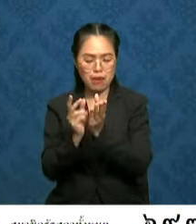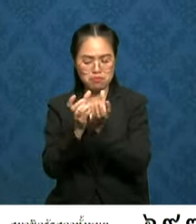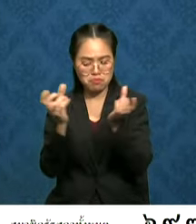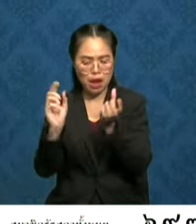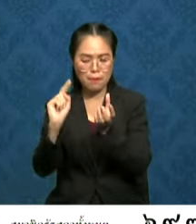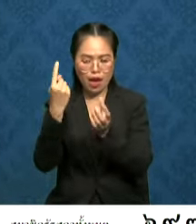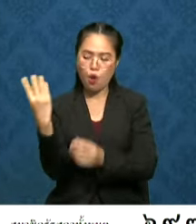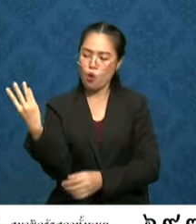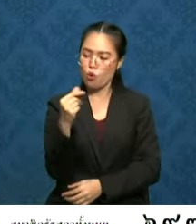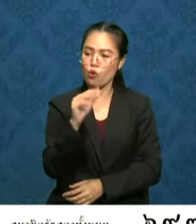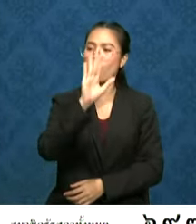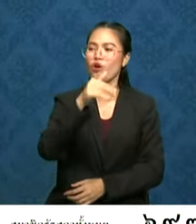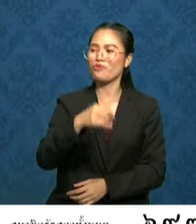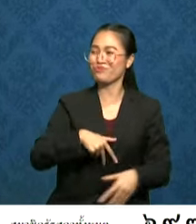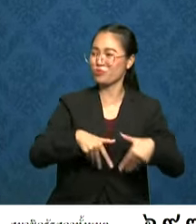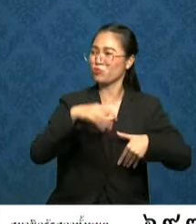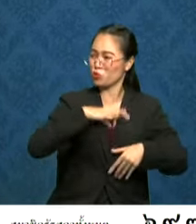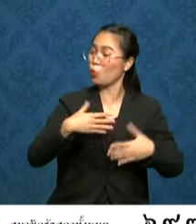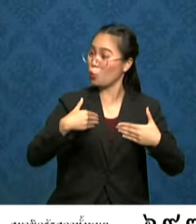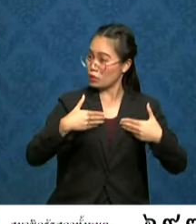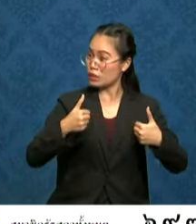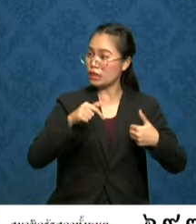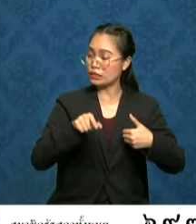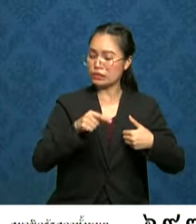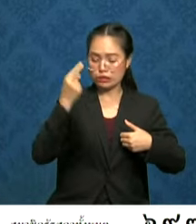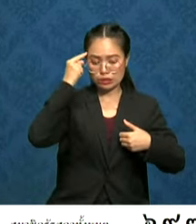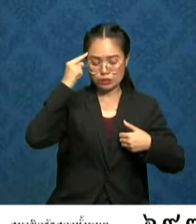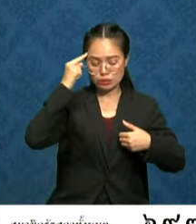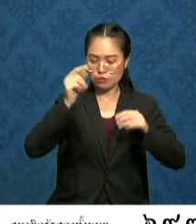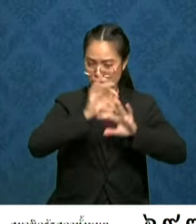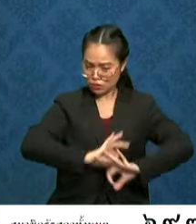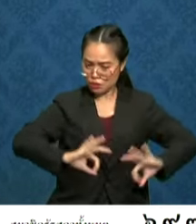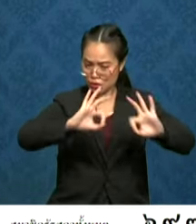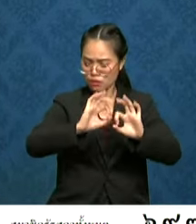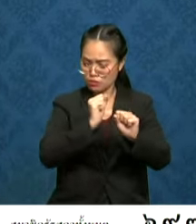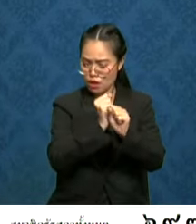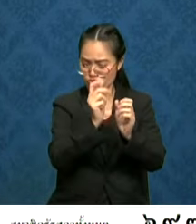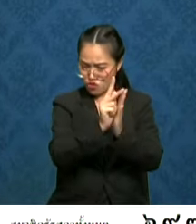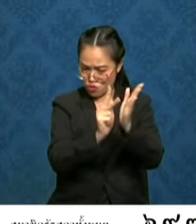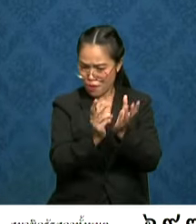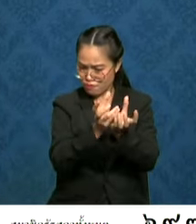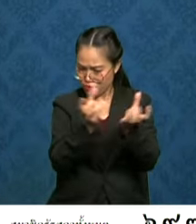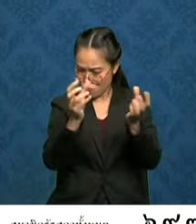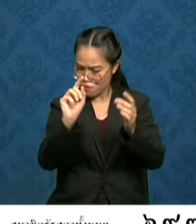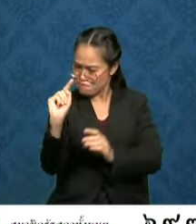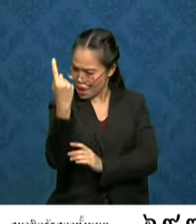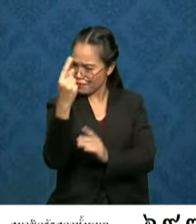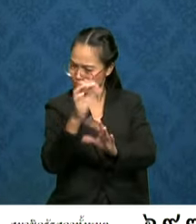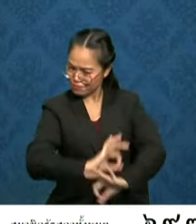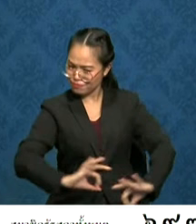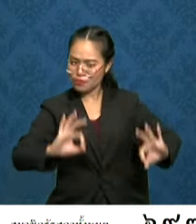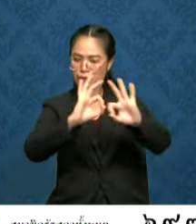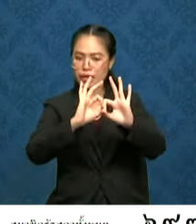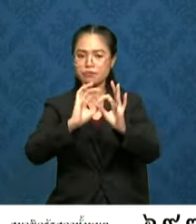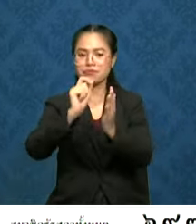เห็นแค่นี้หลายคนอาจจะดีใจค่ะว่ารัฐบาลให้ความสำคัญกับการจัดทำรัฐธรรมนูญฉบับใหม่แล้วเขียนว่า